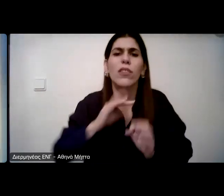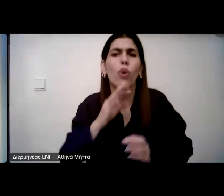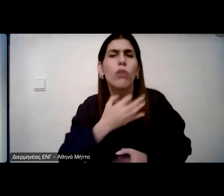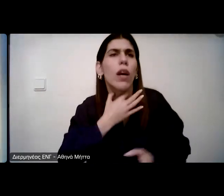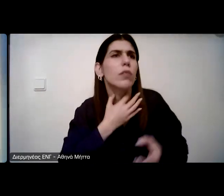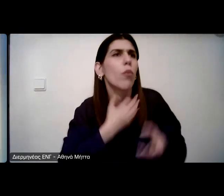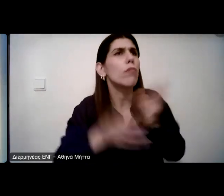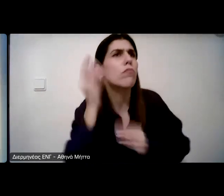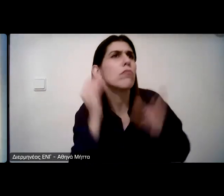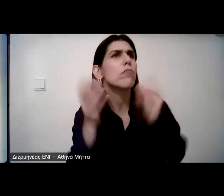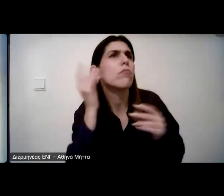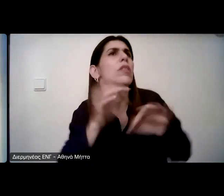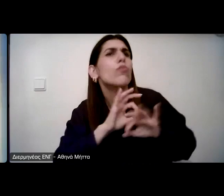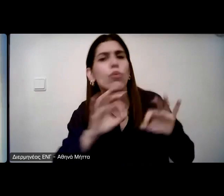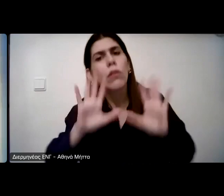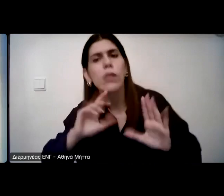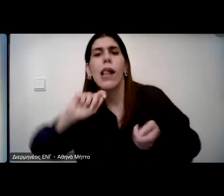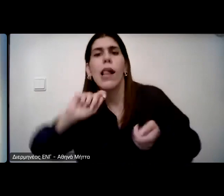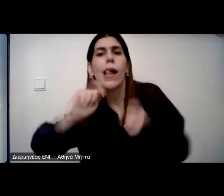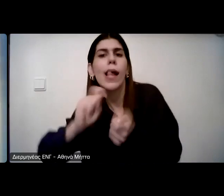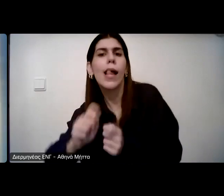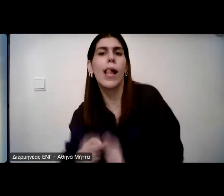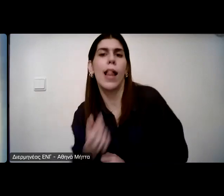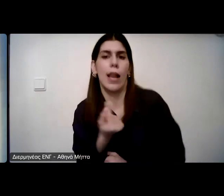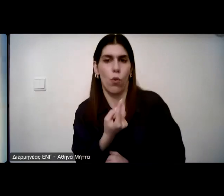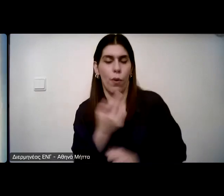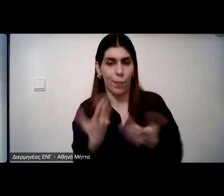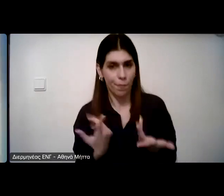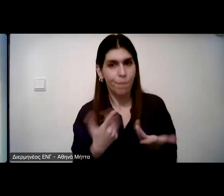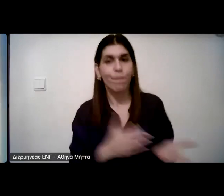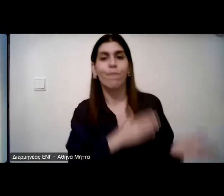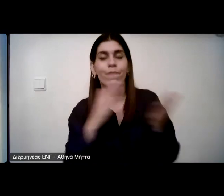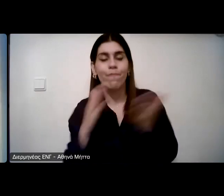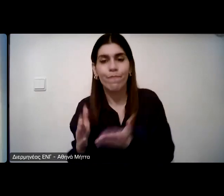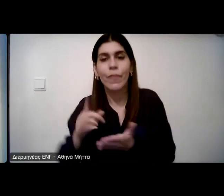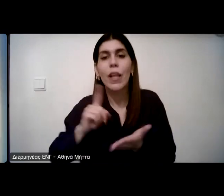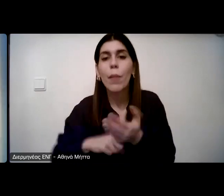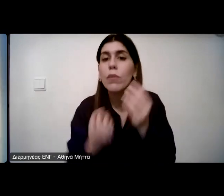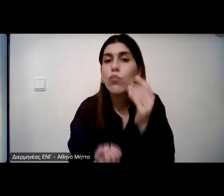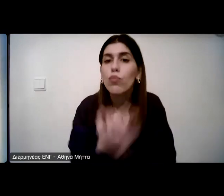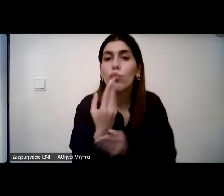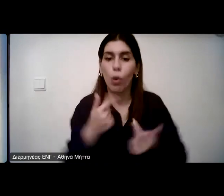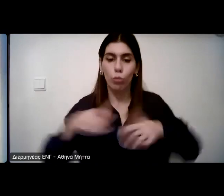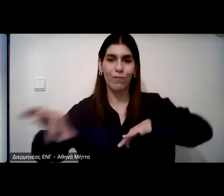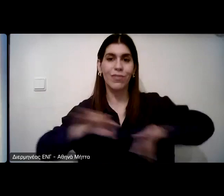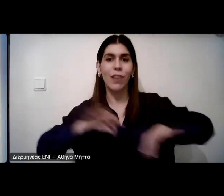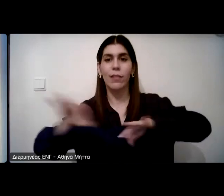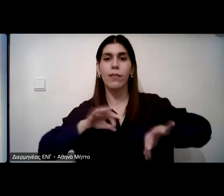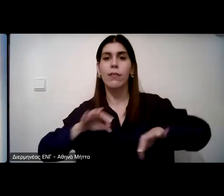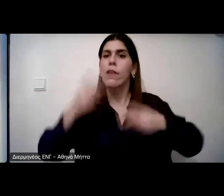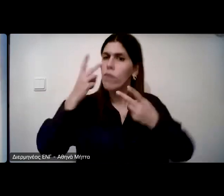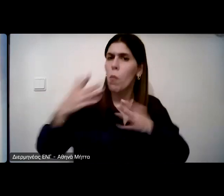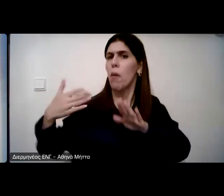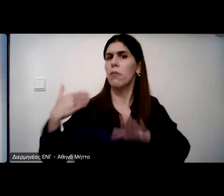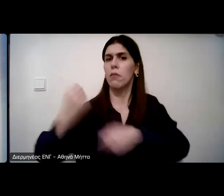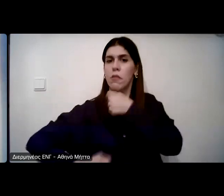Οι νέες αντιλήψεις χάραξης γλωσσικής πολιτικής που σημειώνονται τα τελευταία χρόνια και η